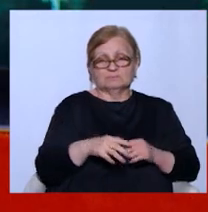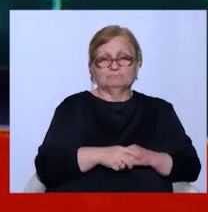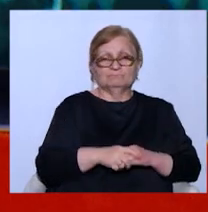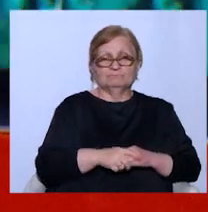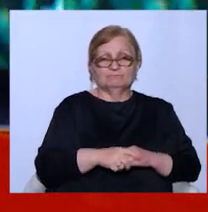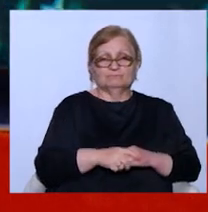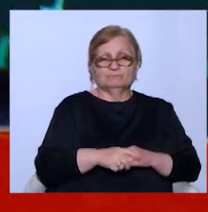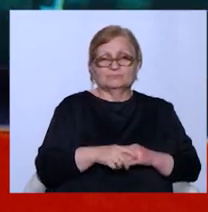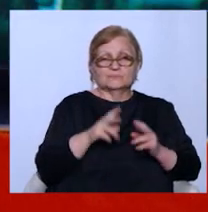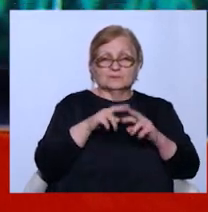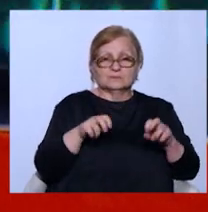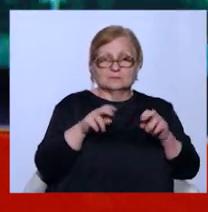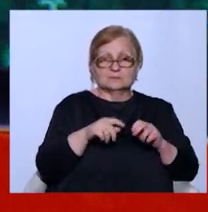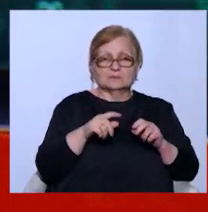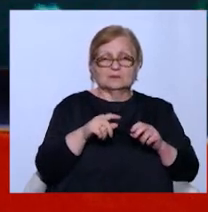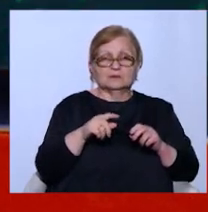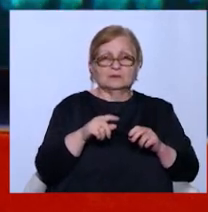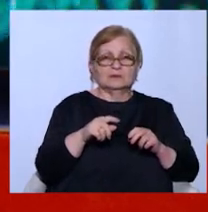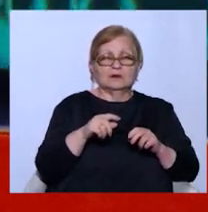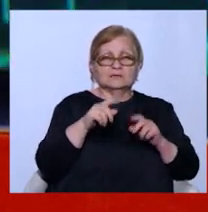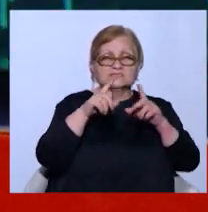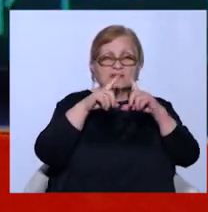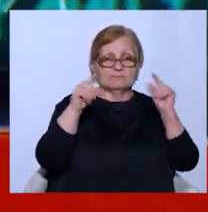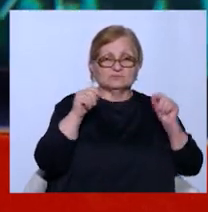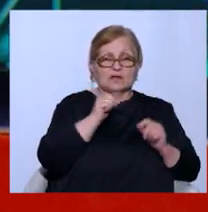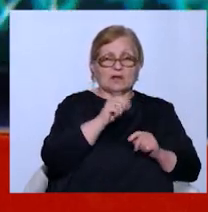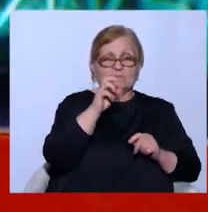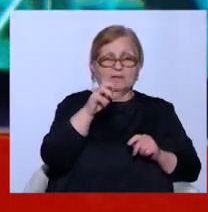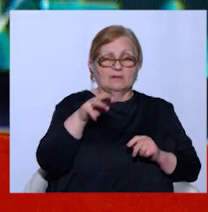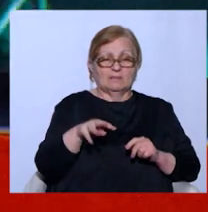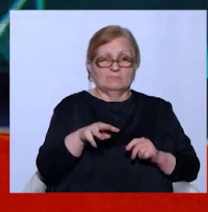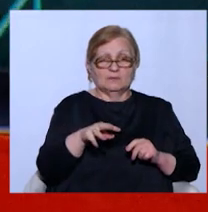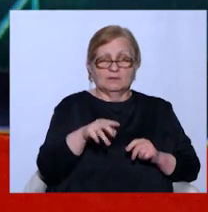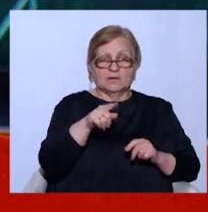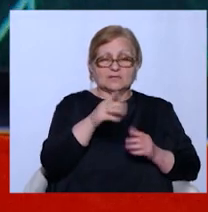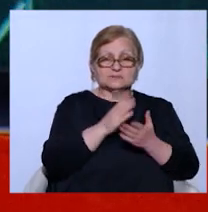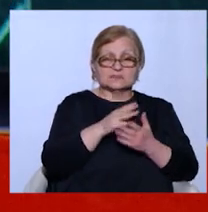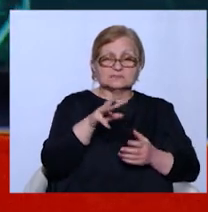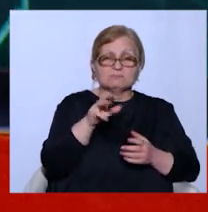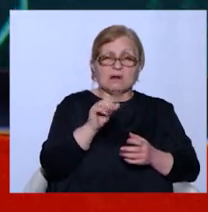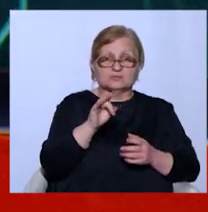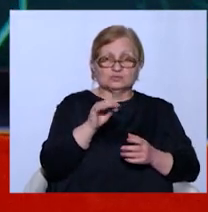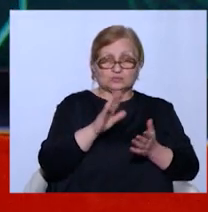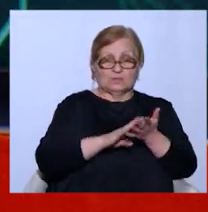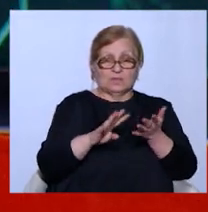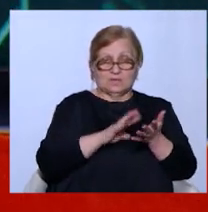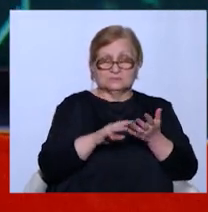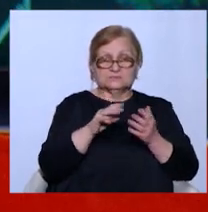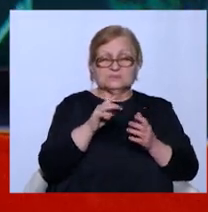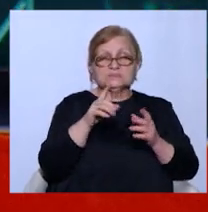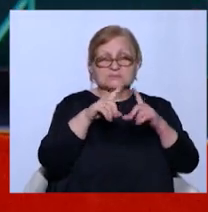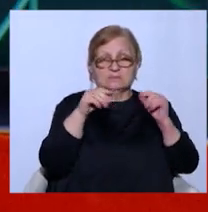გრადუსია. განვიხილოთ სამკუთხედი ABM. ეს არის მართკუთხა სამკუთხედი. ჩვენ ვიცით, რომ მართკუთხა